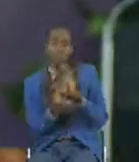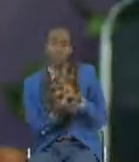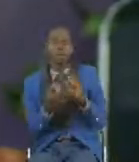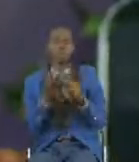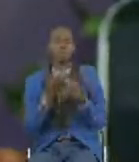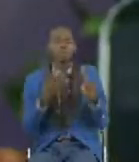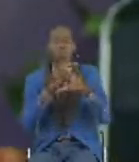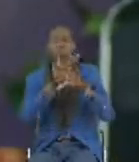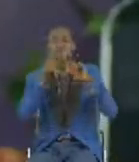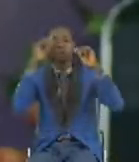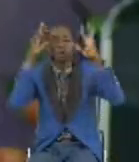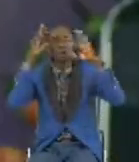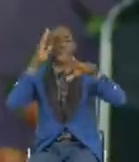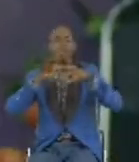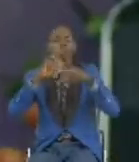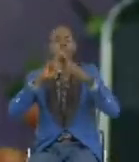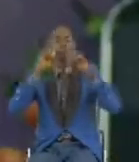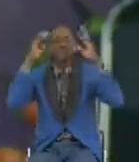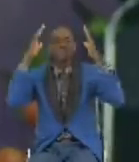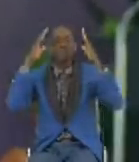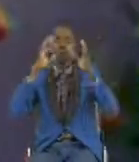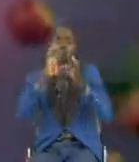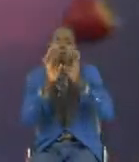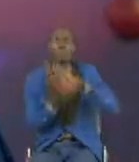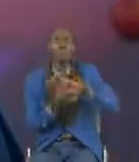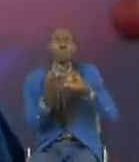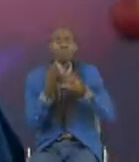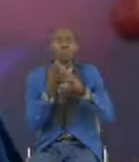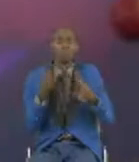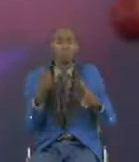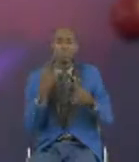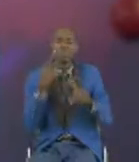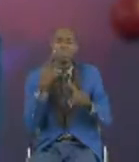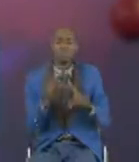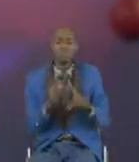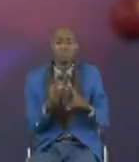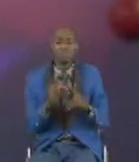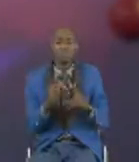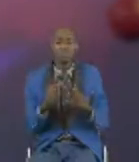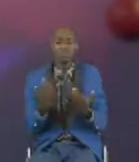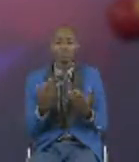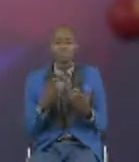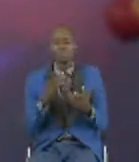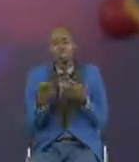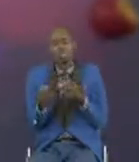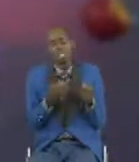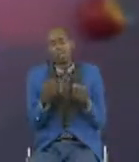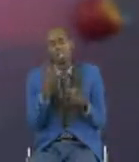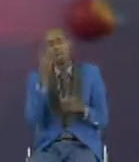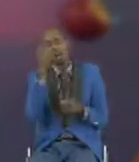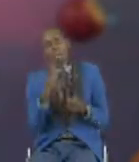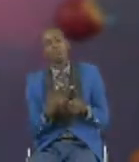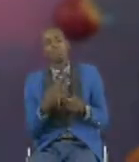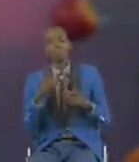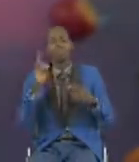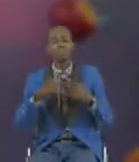du désespoir à l'espoir, la conversion de la médiocrité à la maîtrise. Seigneur, qui